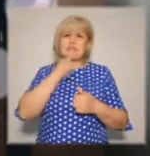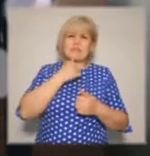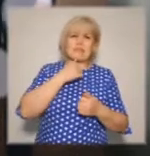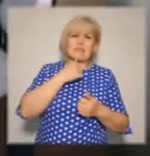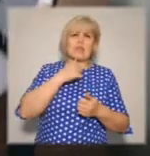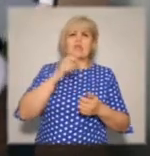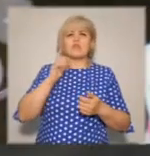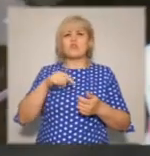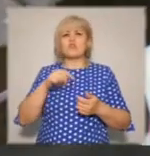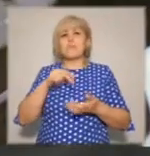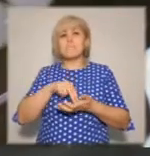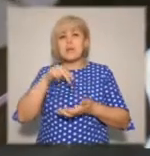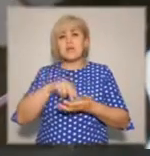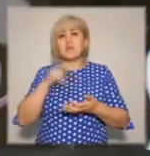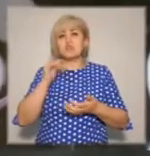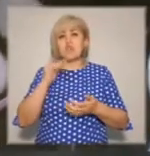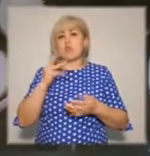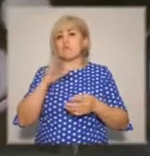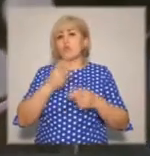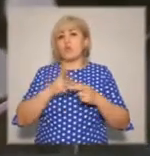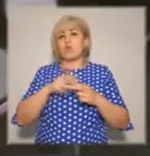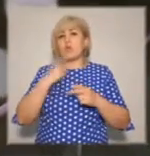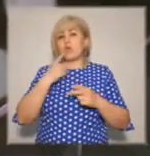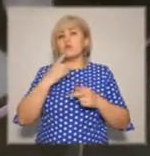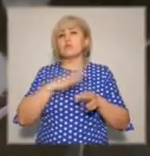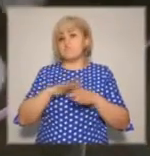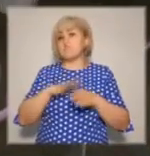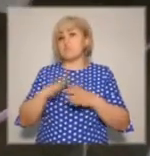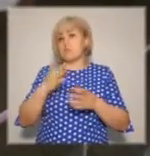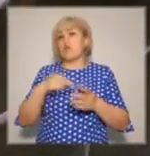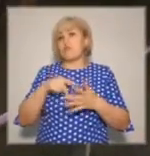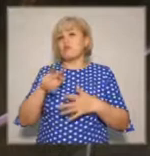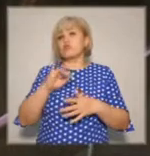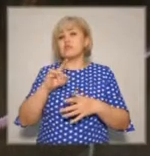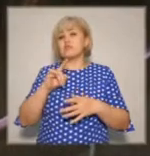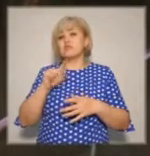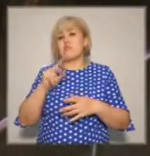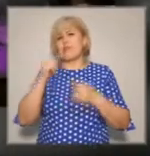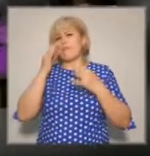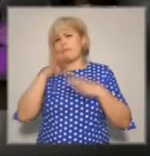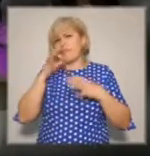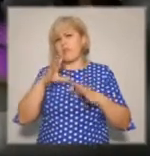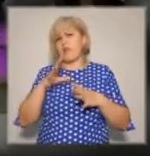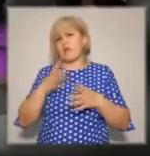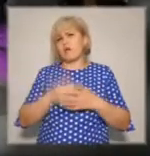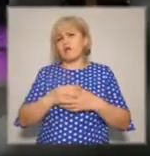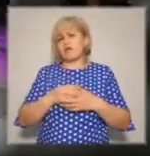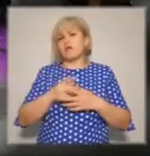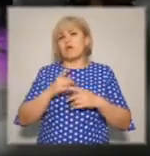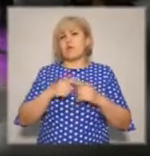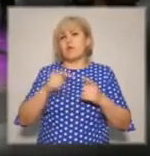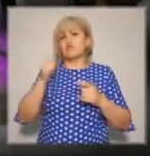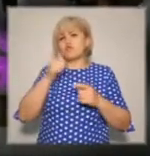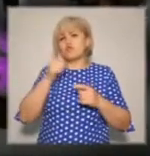говорили, исполняла, вышла из зала, рыдала около столба, полчаса не шла домой, прям плакала, говорила, я больше никогда в жизни не пойду, что это